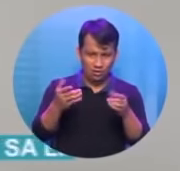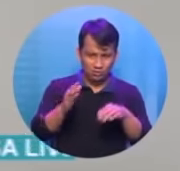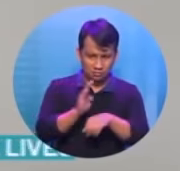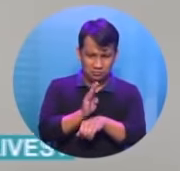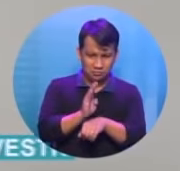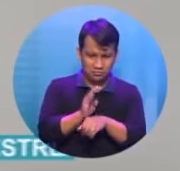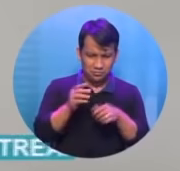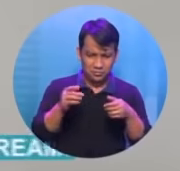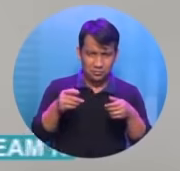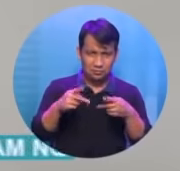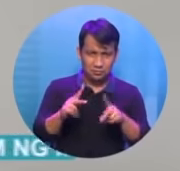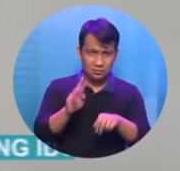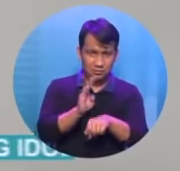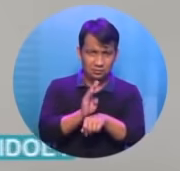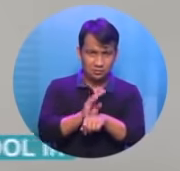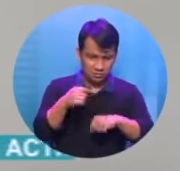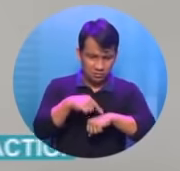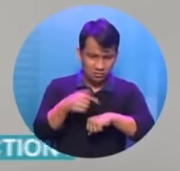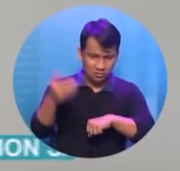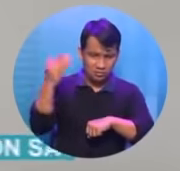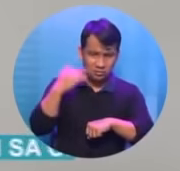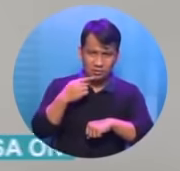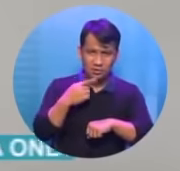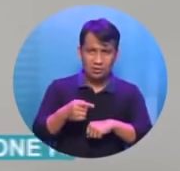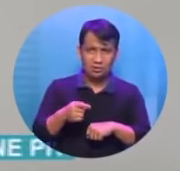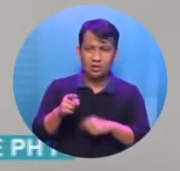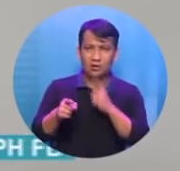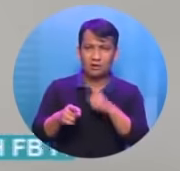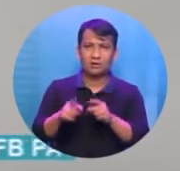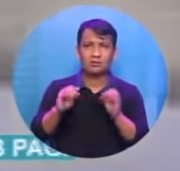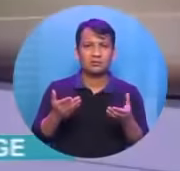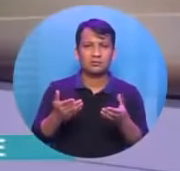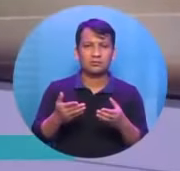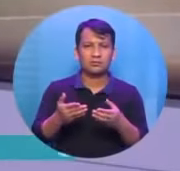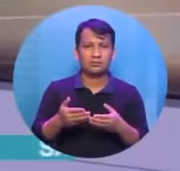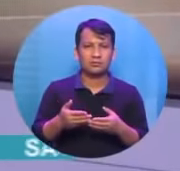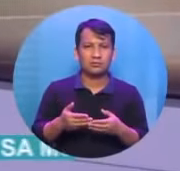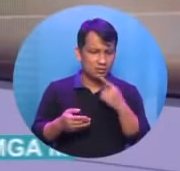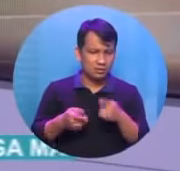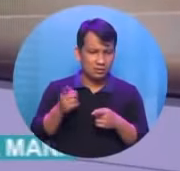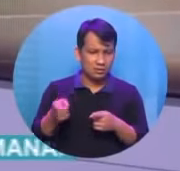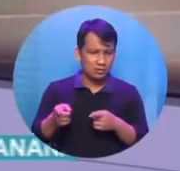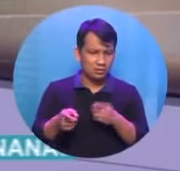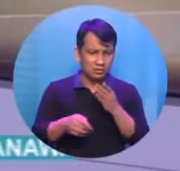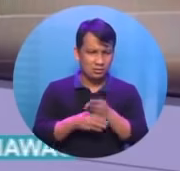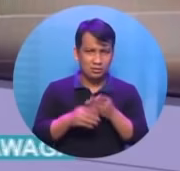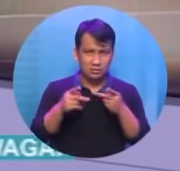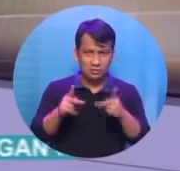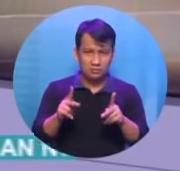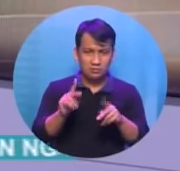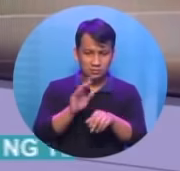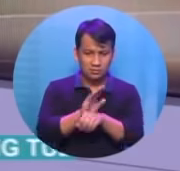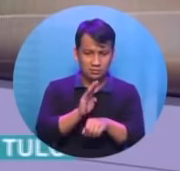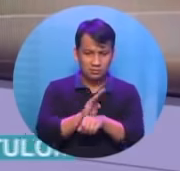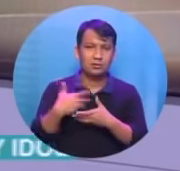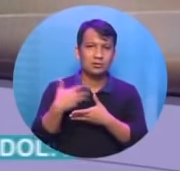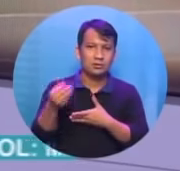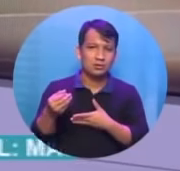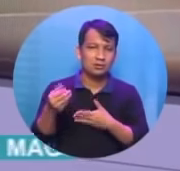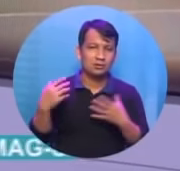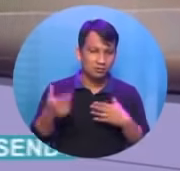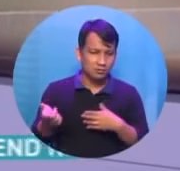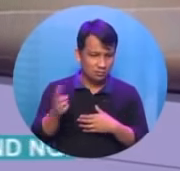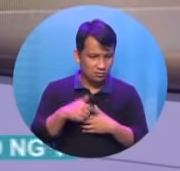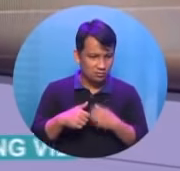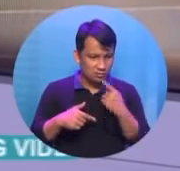po, idol, sa panahon po yun, alam po namin na wala pang, hindi, actually, yung permit namin for releasing na.